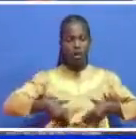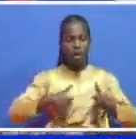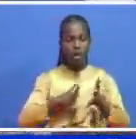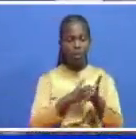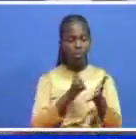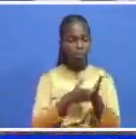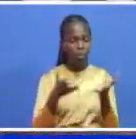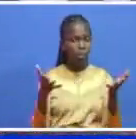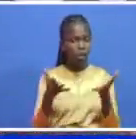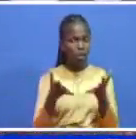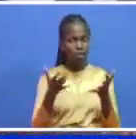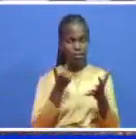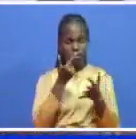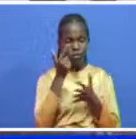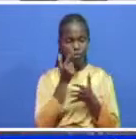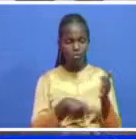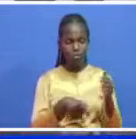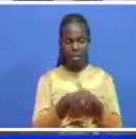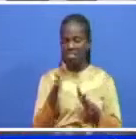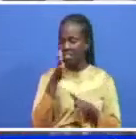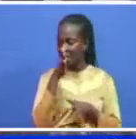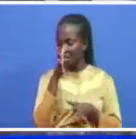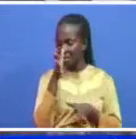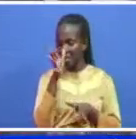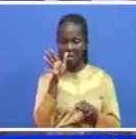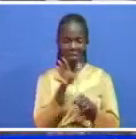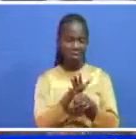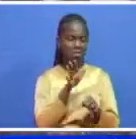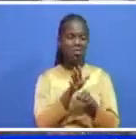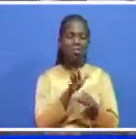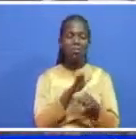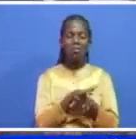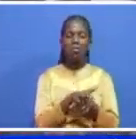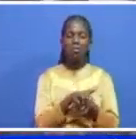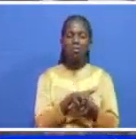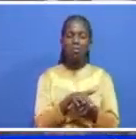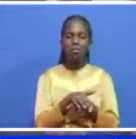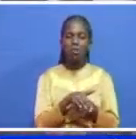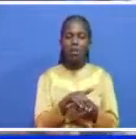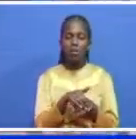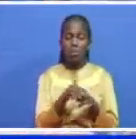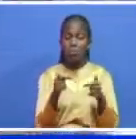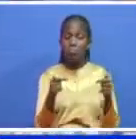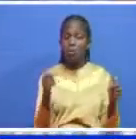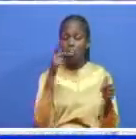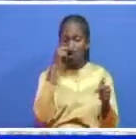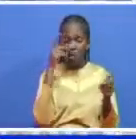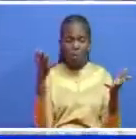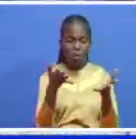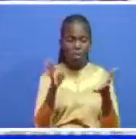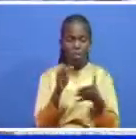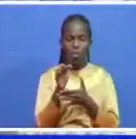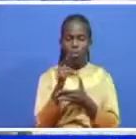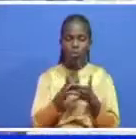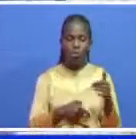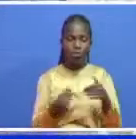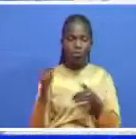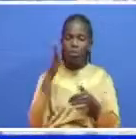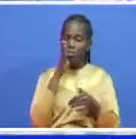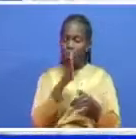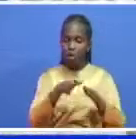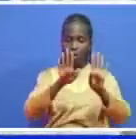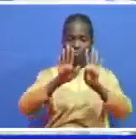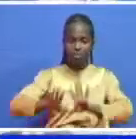akamba hala ukuweta medhi rumaikengwa na kwelu kwa yulu watati wa kalonzo vala wenda medhi wa mustali nuambe kambeni ne sio